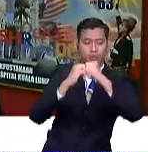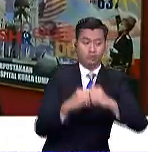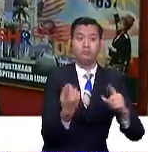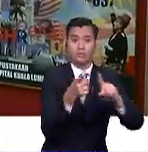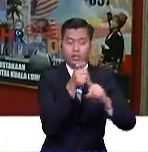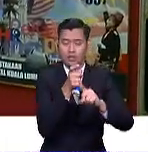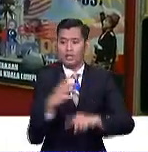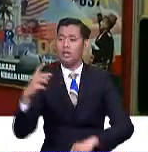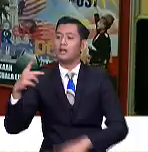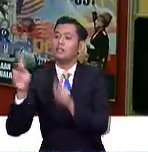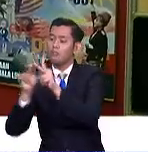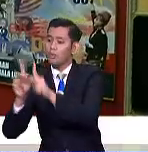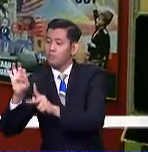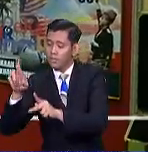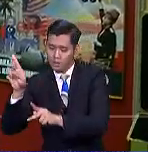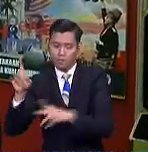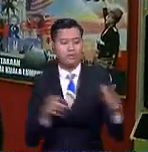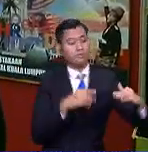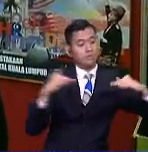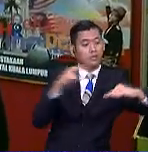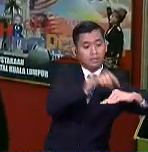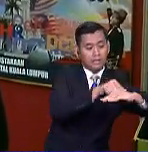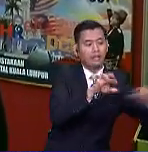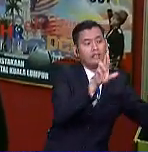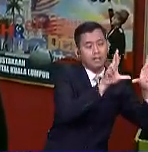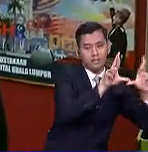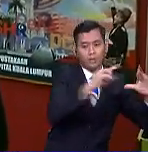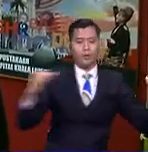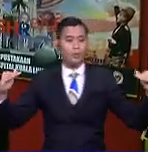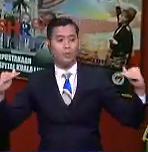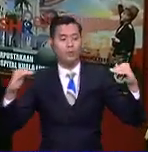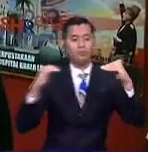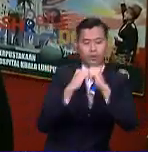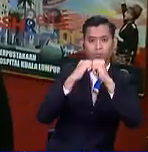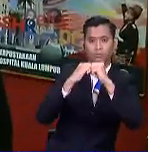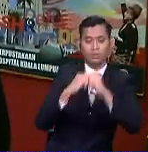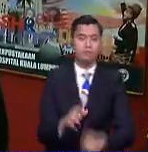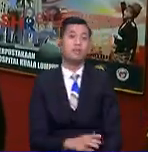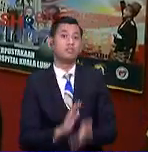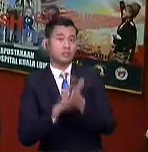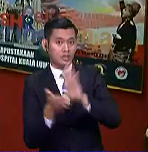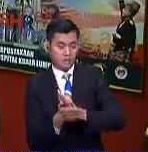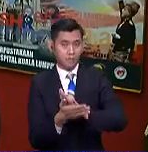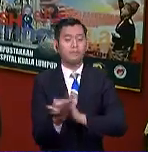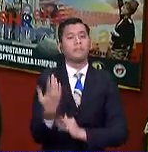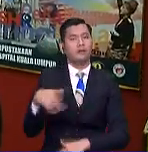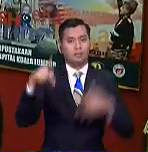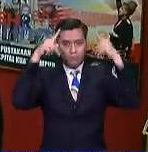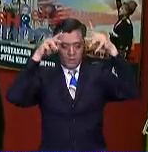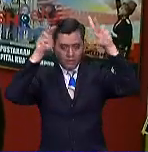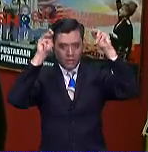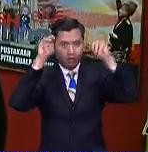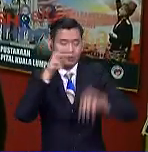dan KLCC. Tan Sri Muhyiddin turut mengarahkan Menteri Pengangkutan Datuk Seri Dr. Wika Siong untuk